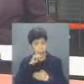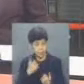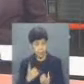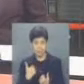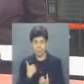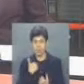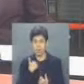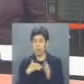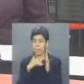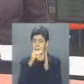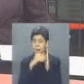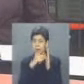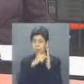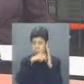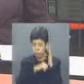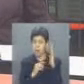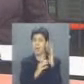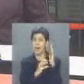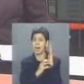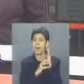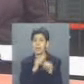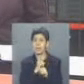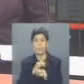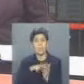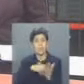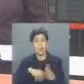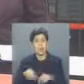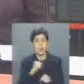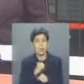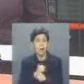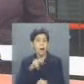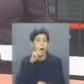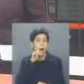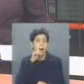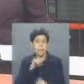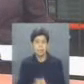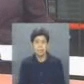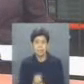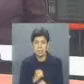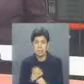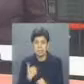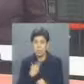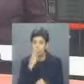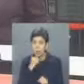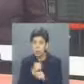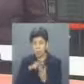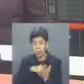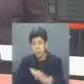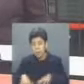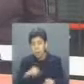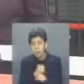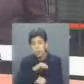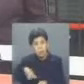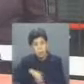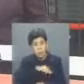ที่ภาคเหนือตอนล่างและภาคกลางเพื่อพิจารณาแผนในการบริหารจัดการน้ำเป็นรายจังหวัดรวมไปถึงติดตามแผนการฟื้นฟูทั้งหมดนะคะ